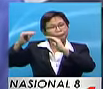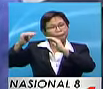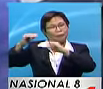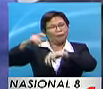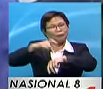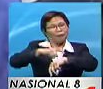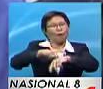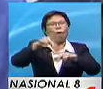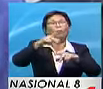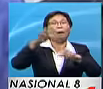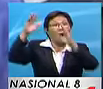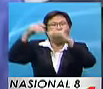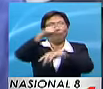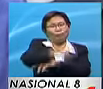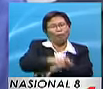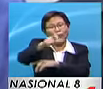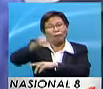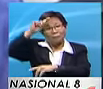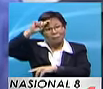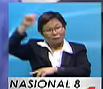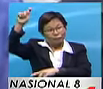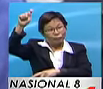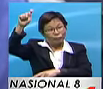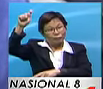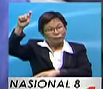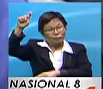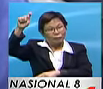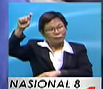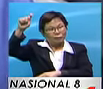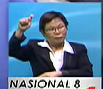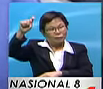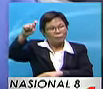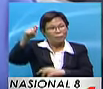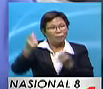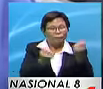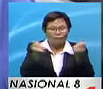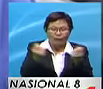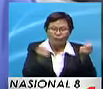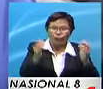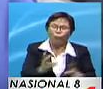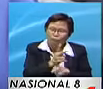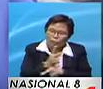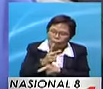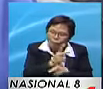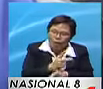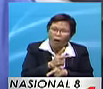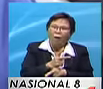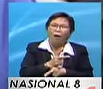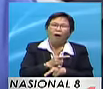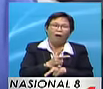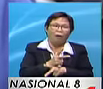pada orang Terengganu kalau balik nanti memandulah dengan cermat. Semoga